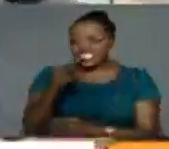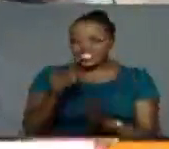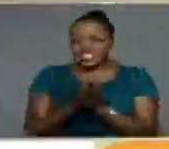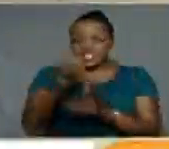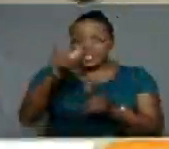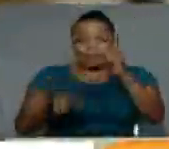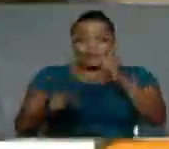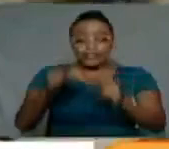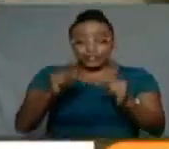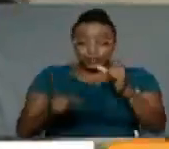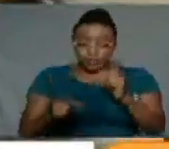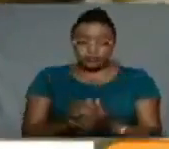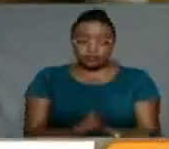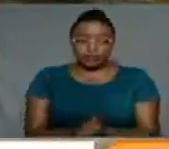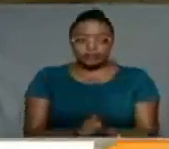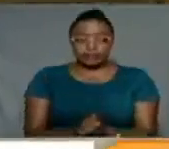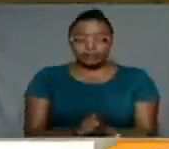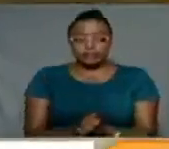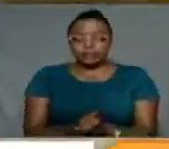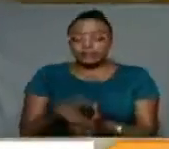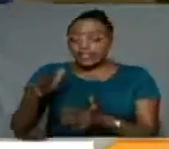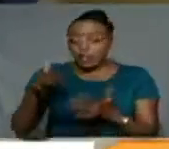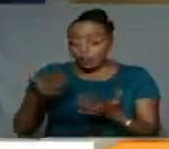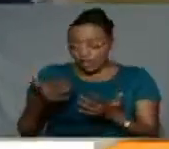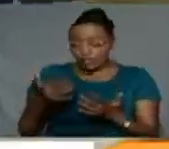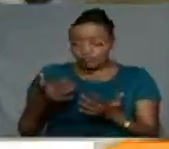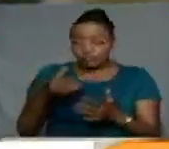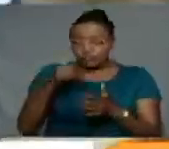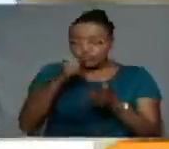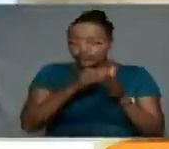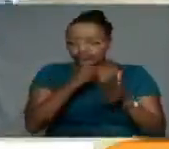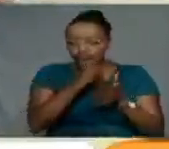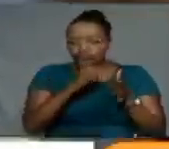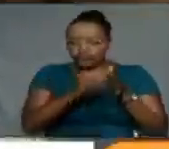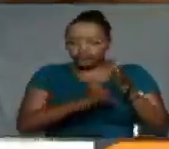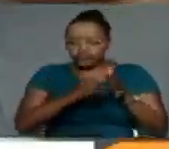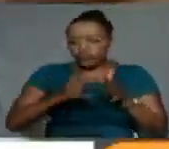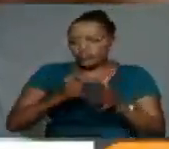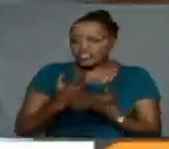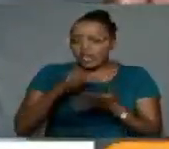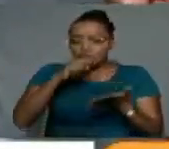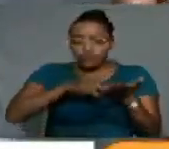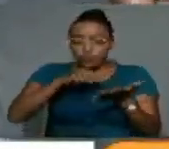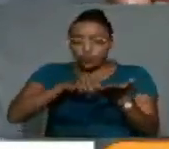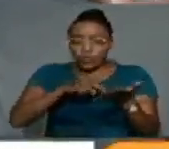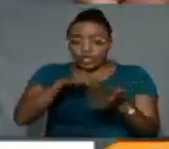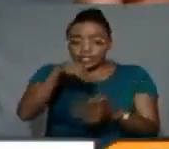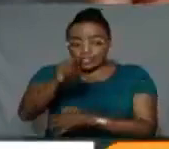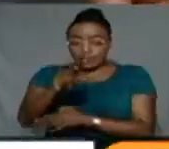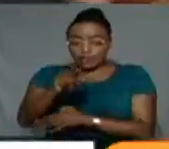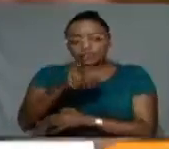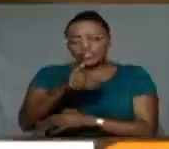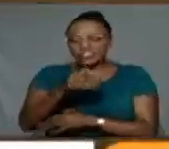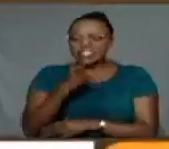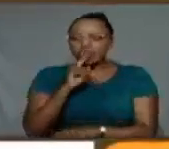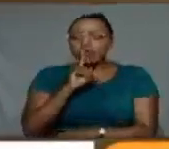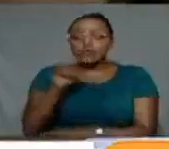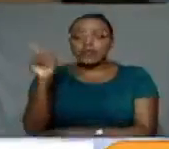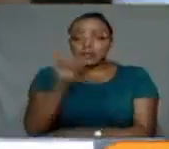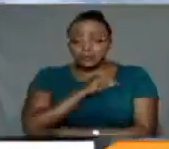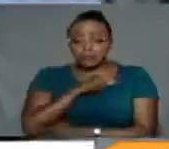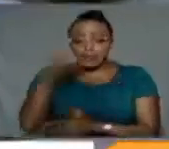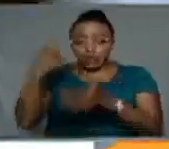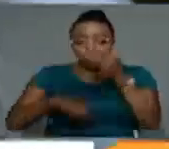maziwa. Katika kiwanda cha kusaga mpunga cha Mwea, Kenyatta akatoa agizo kuhusu bei.